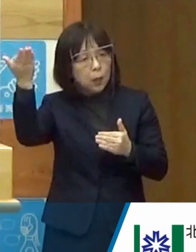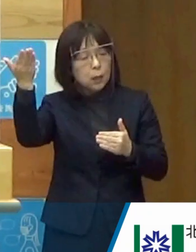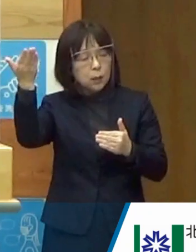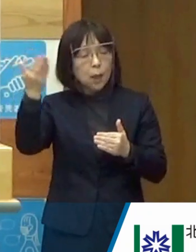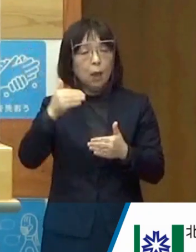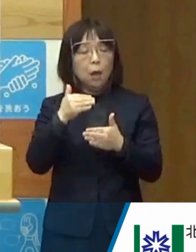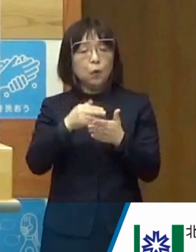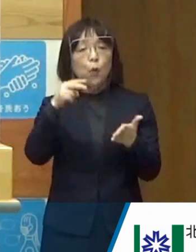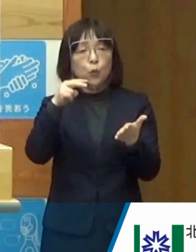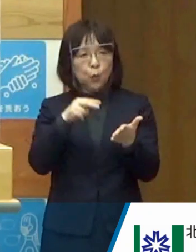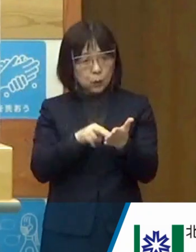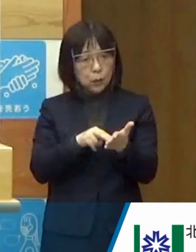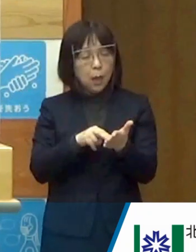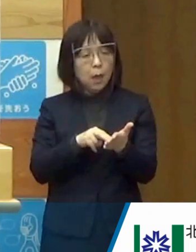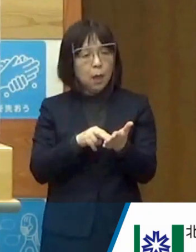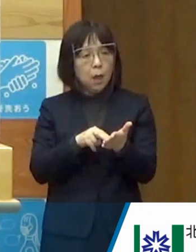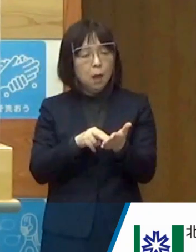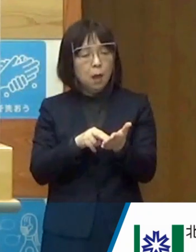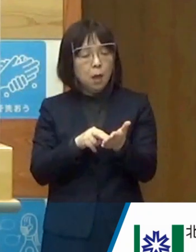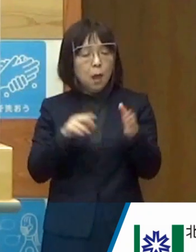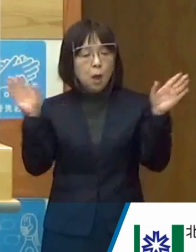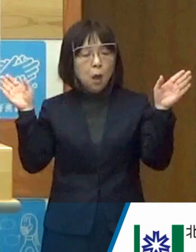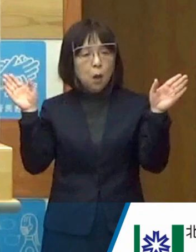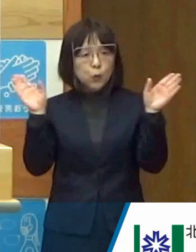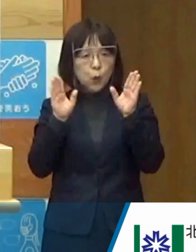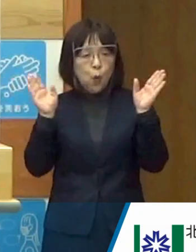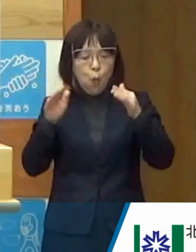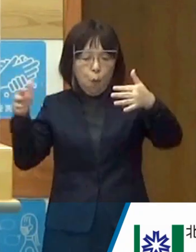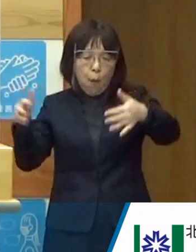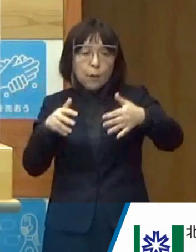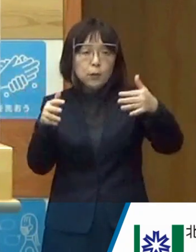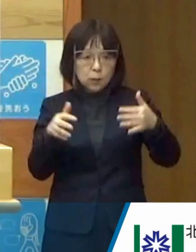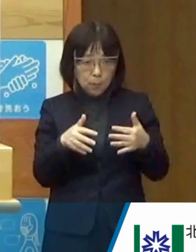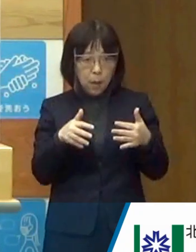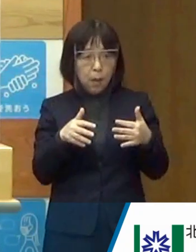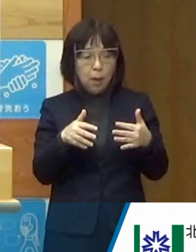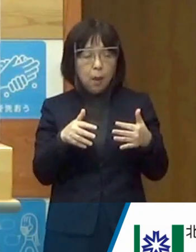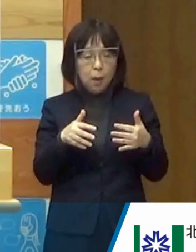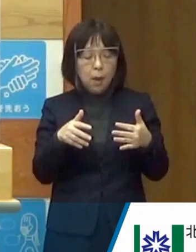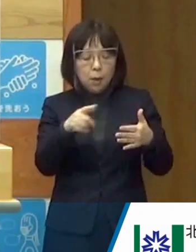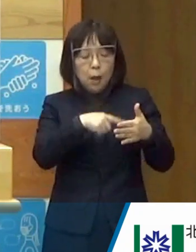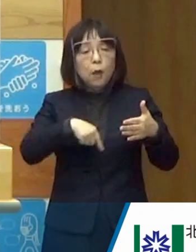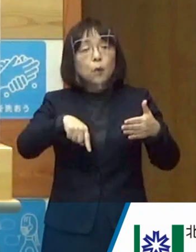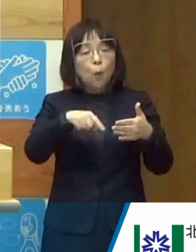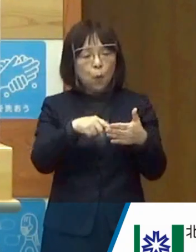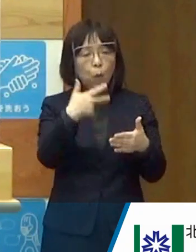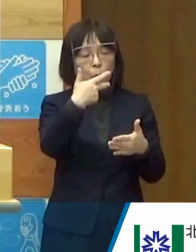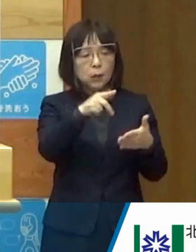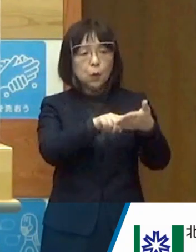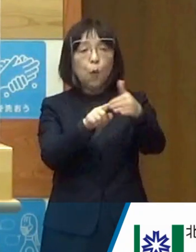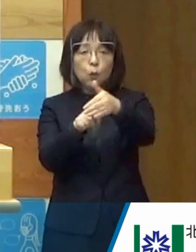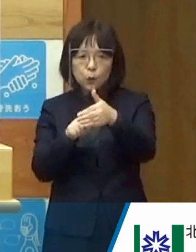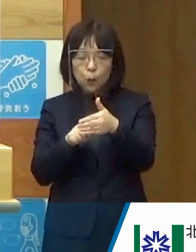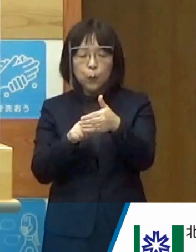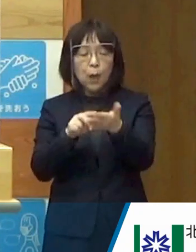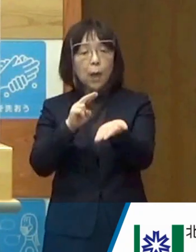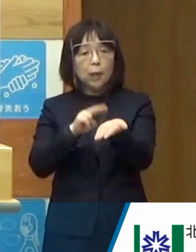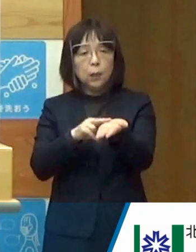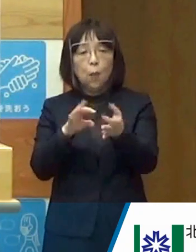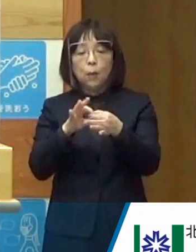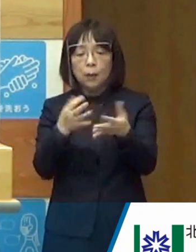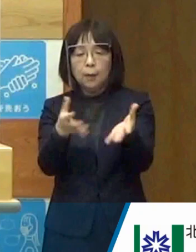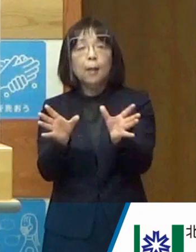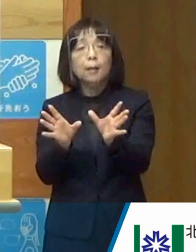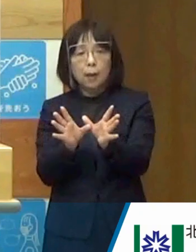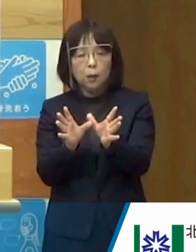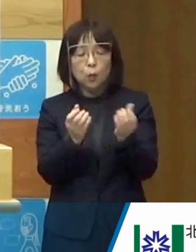として検討状況について情報収集を進めるとともに、そうした内容を市町村や医療関係団体と